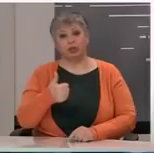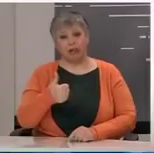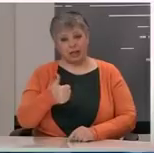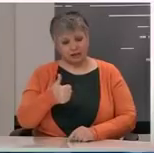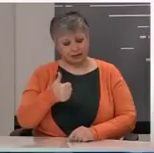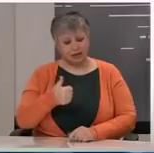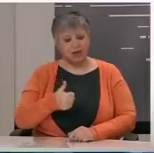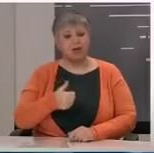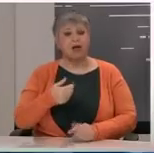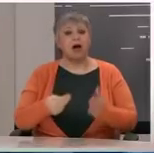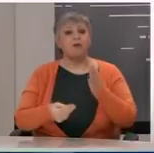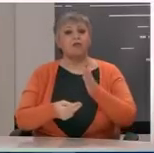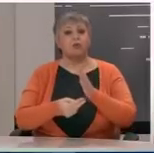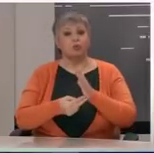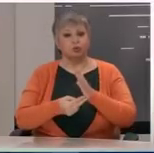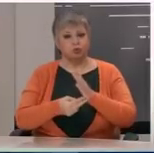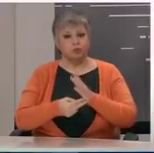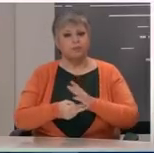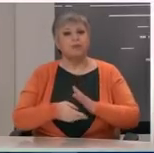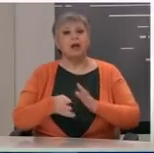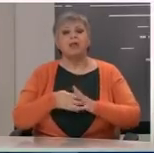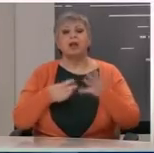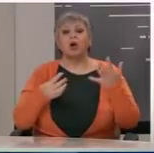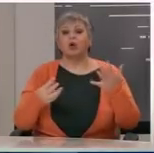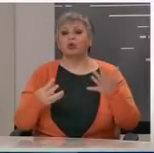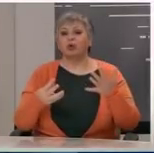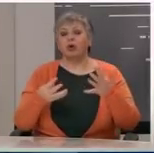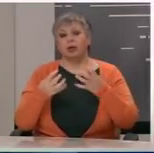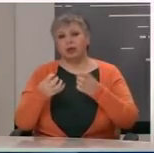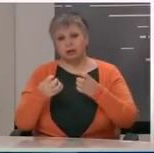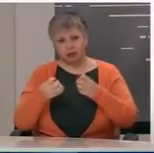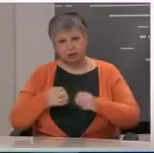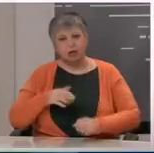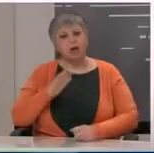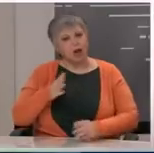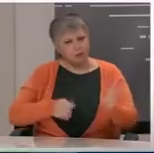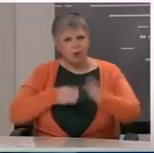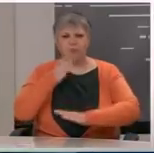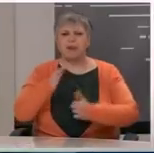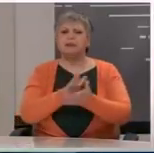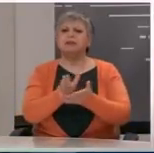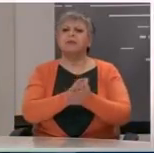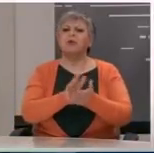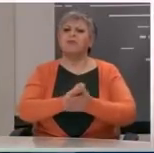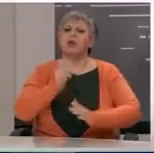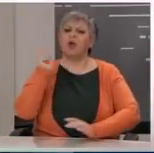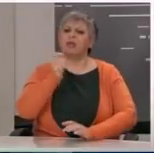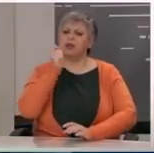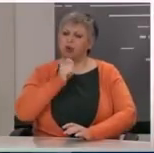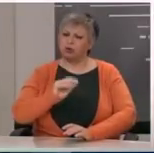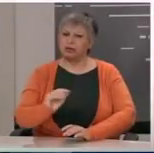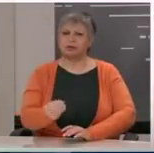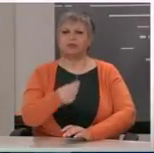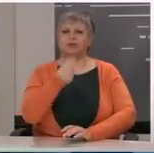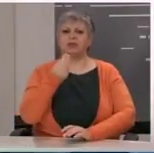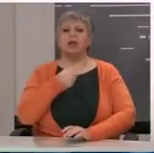7890. Αυτά είναι όλα στοιχεία που πάτε στο τυπογραφείο να τα βρείτε. Την